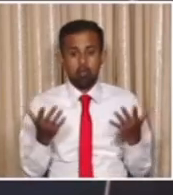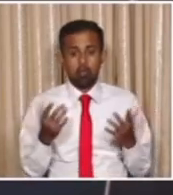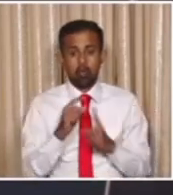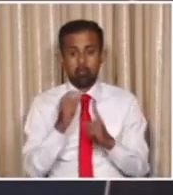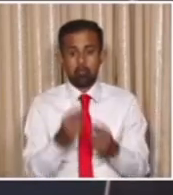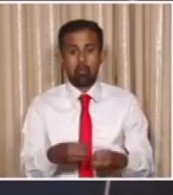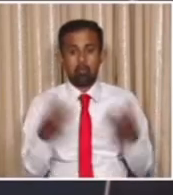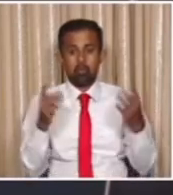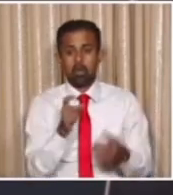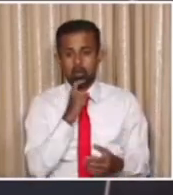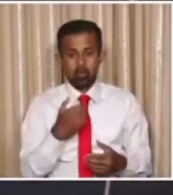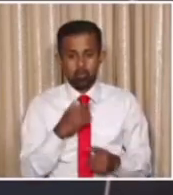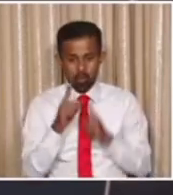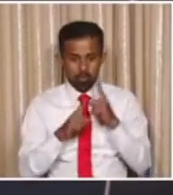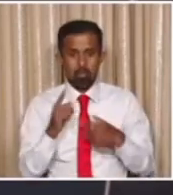බෝම්බ ගහපු නඩුවෙත් මම කතා කරා.